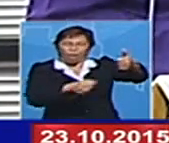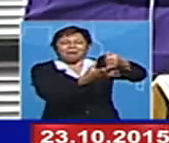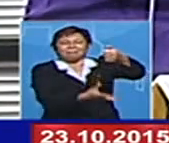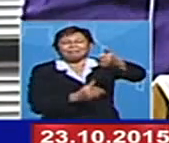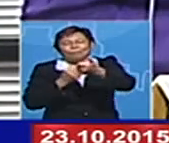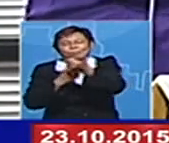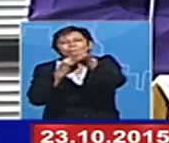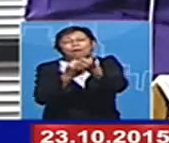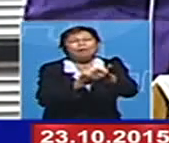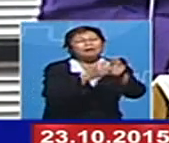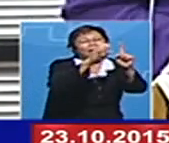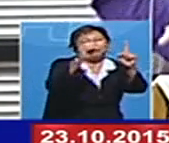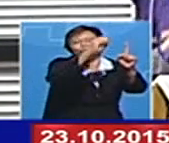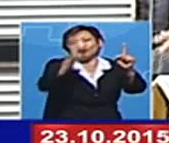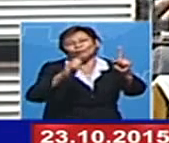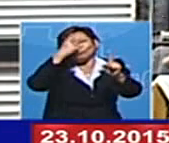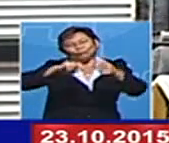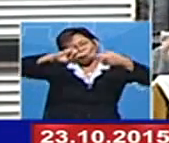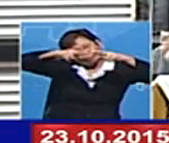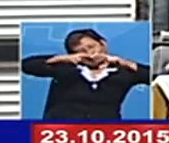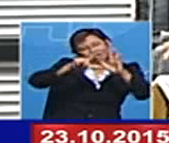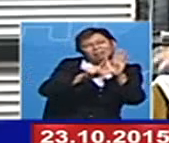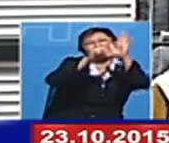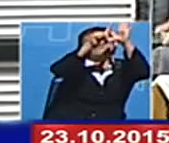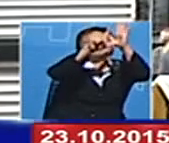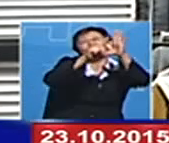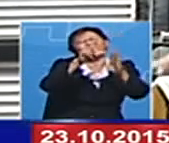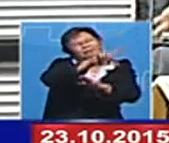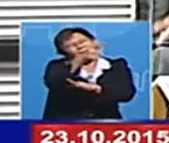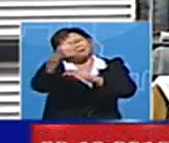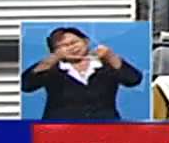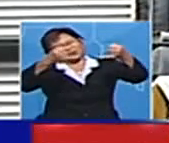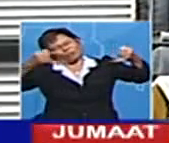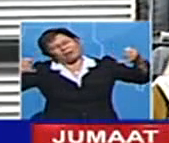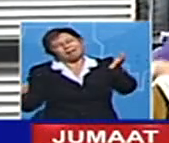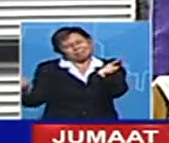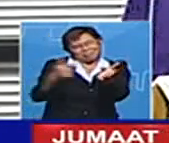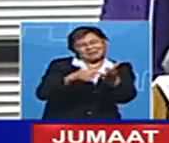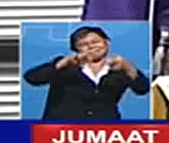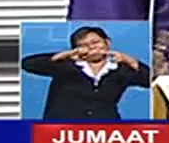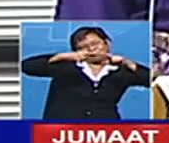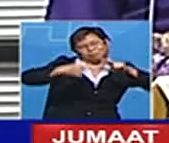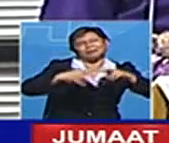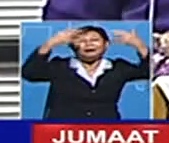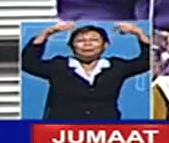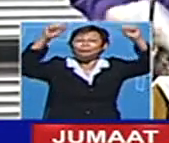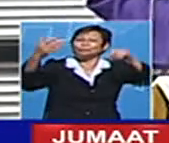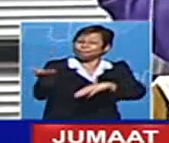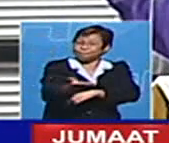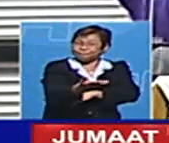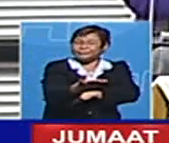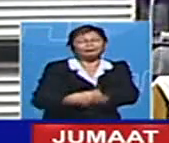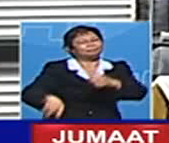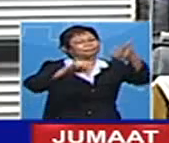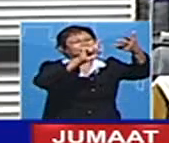pembiayaan 100% untuk pembaikan Lif Railing serta pendawaian semula tuan yang dipertua